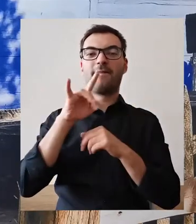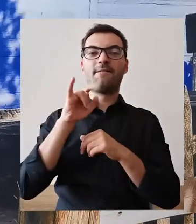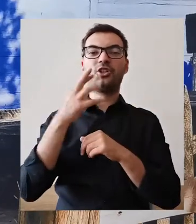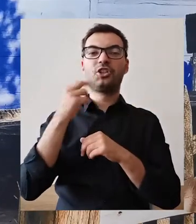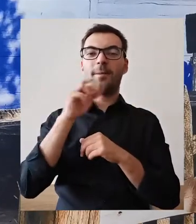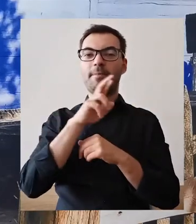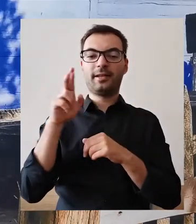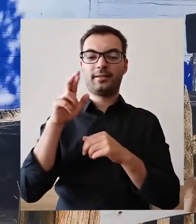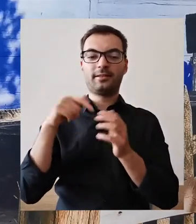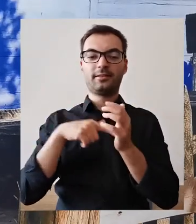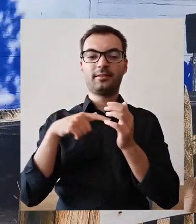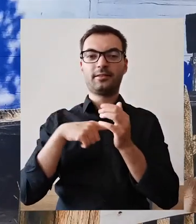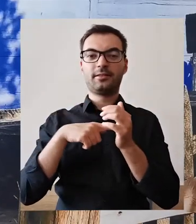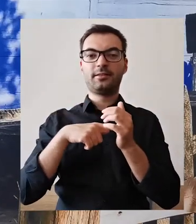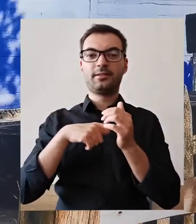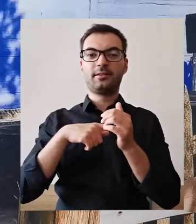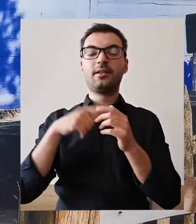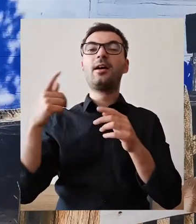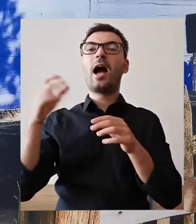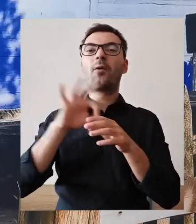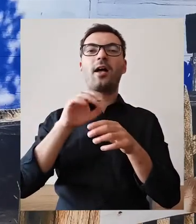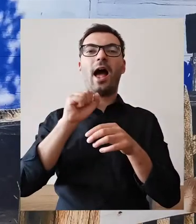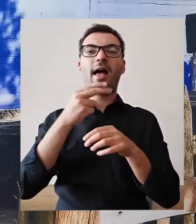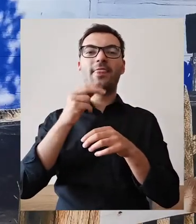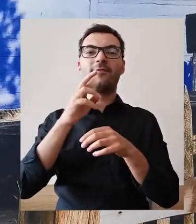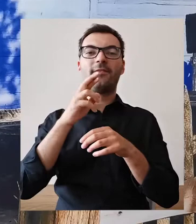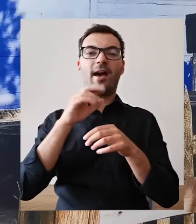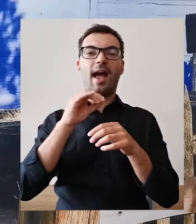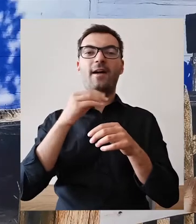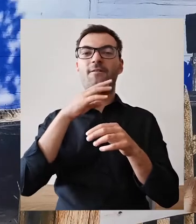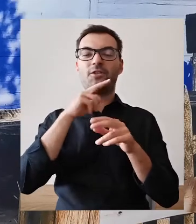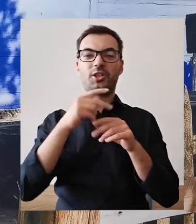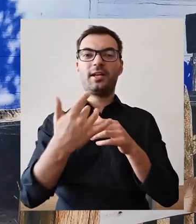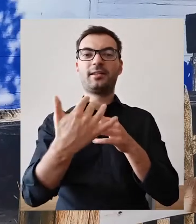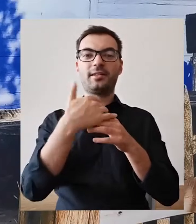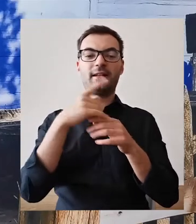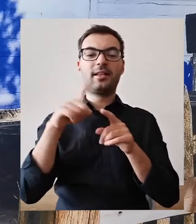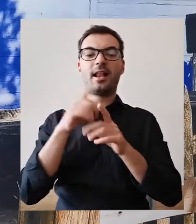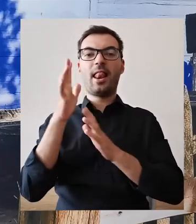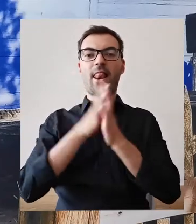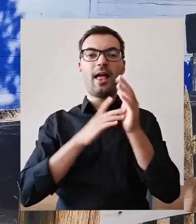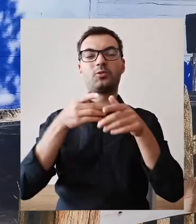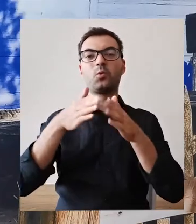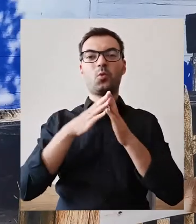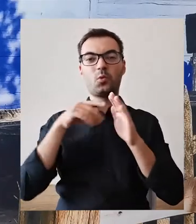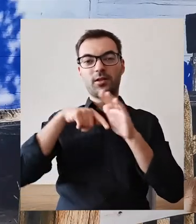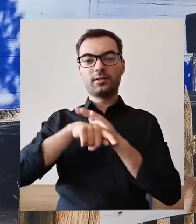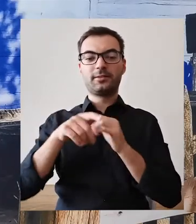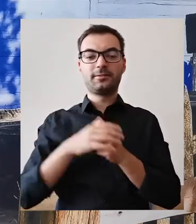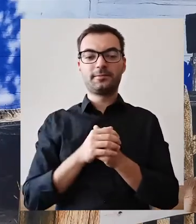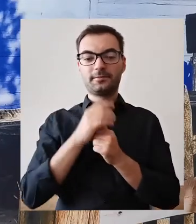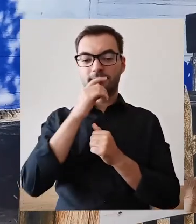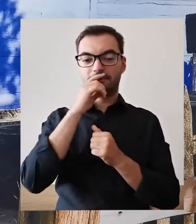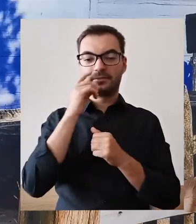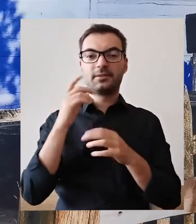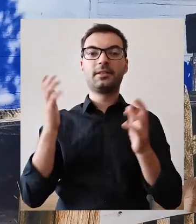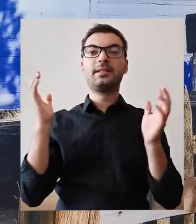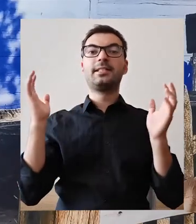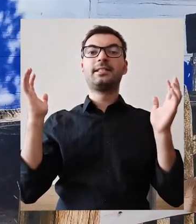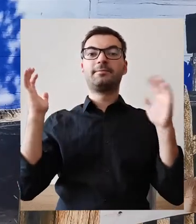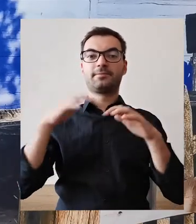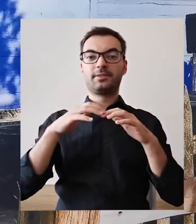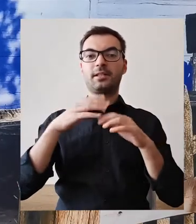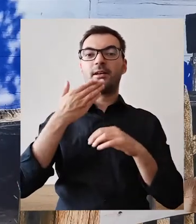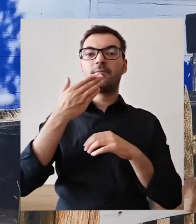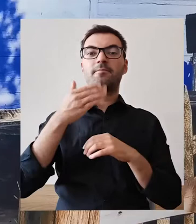strumienia a kto czerpie a nie z własnej piwnicy a zborach i błota ukryty na wielki więc zebrał mściwy